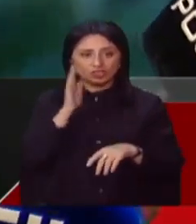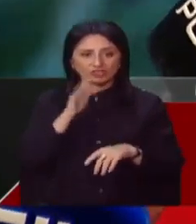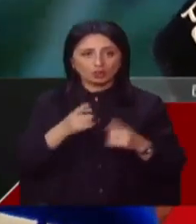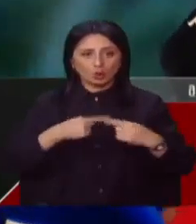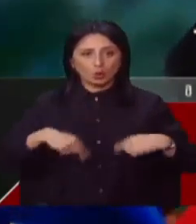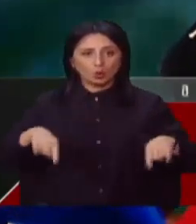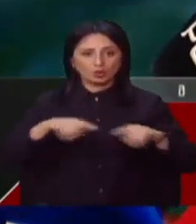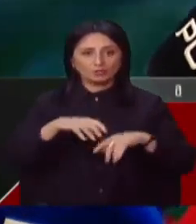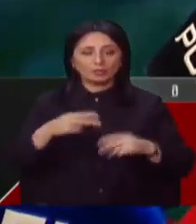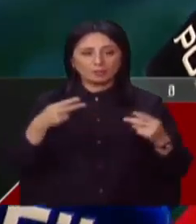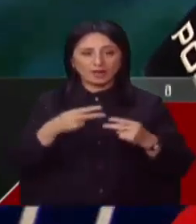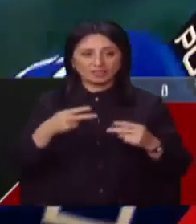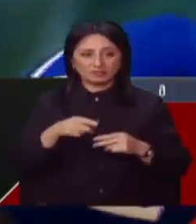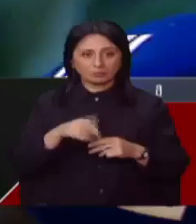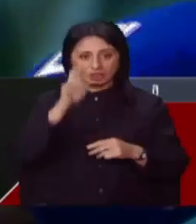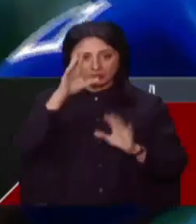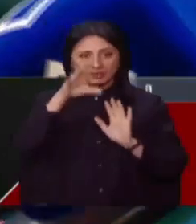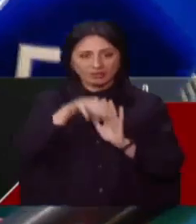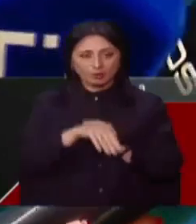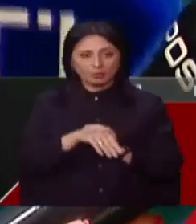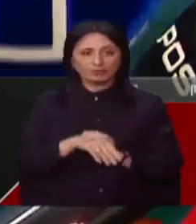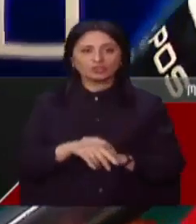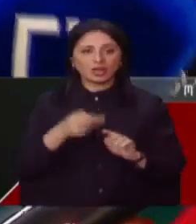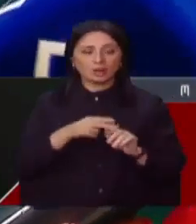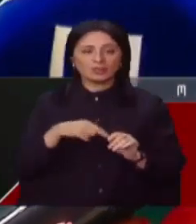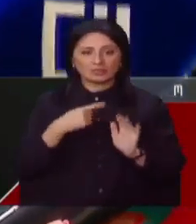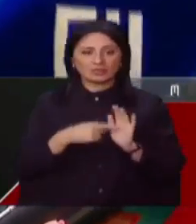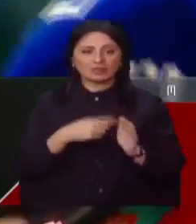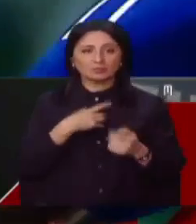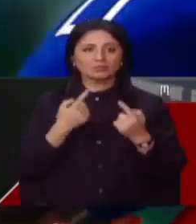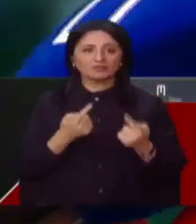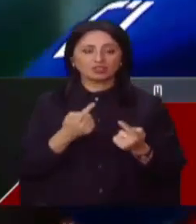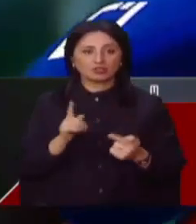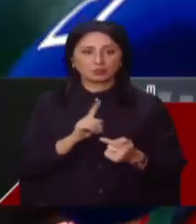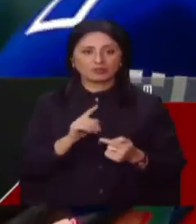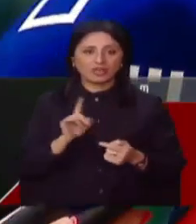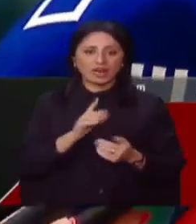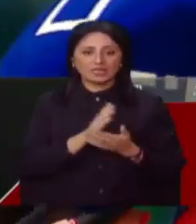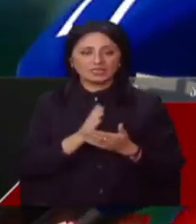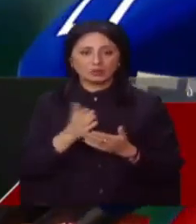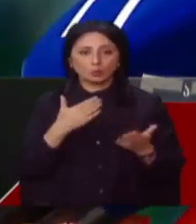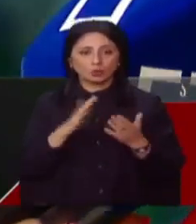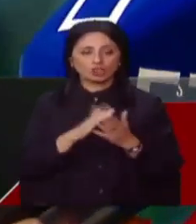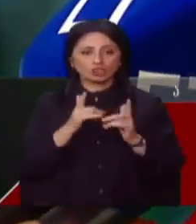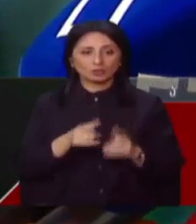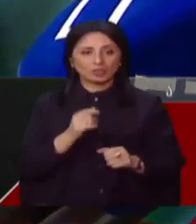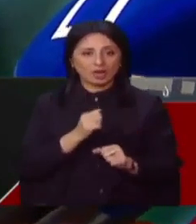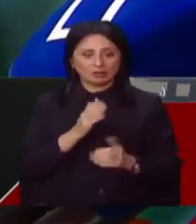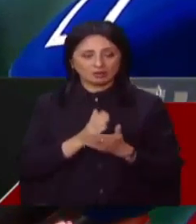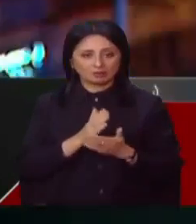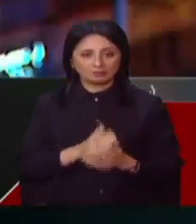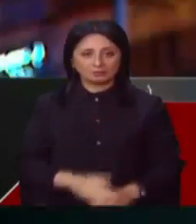ვიქნებით კოალიციური პარტნიორები კოალიციურ მთავრობაში. ამ საკითხზეც მნიშვნელოვანია, რომ გარკვეულწილად ურთიერთშეთანხმება